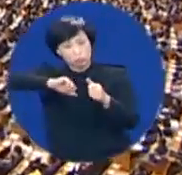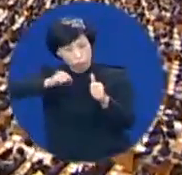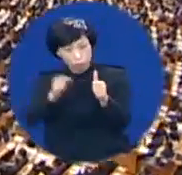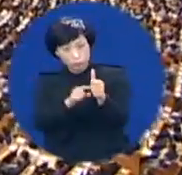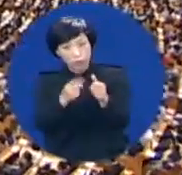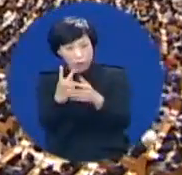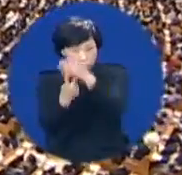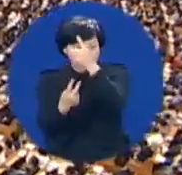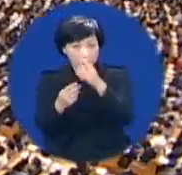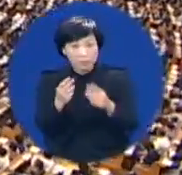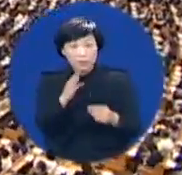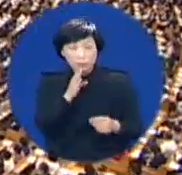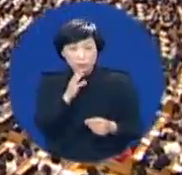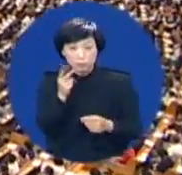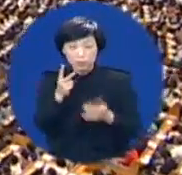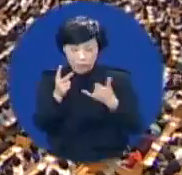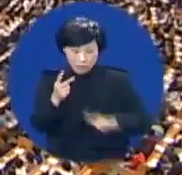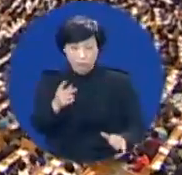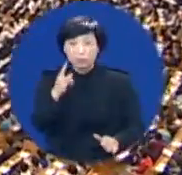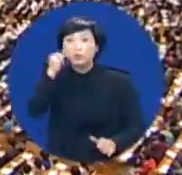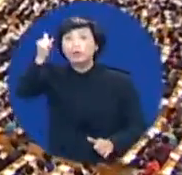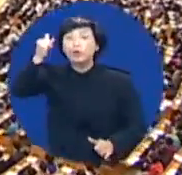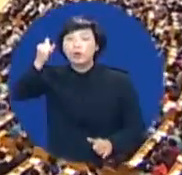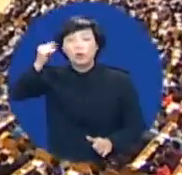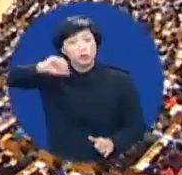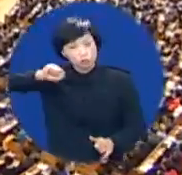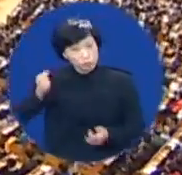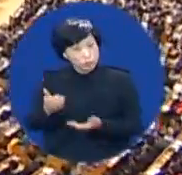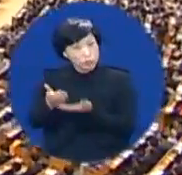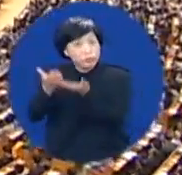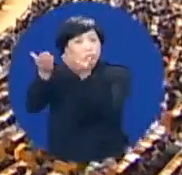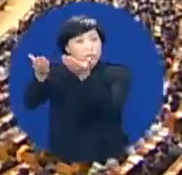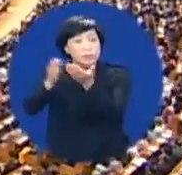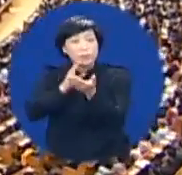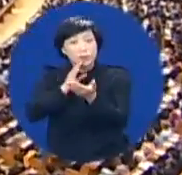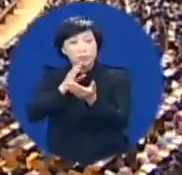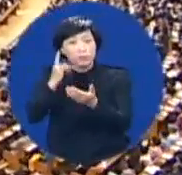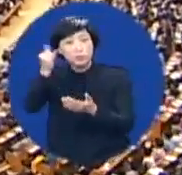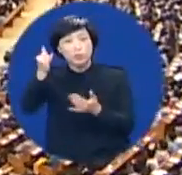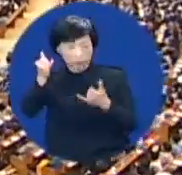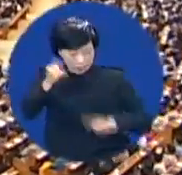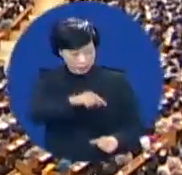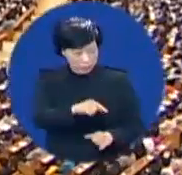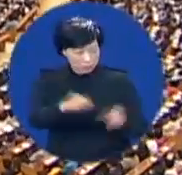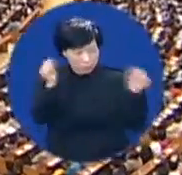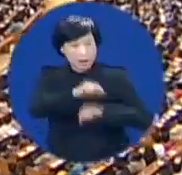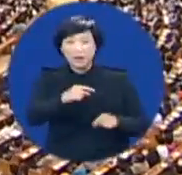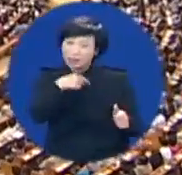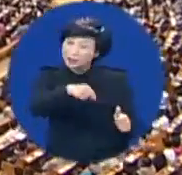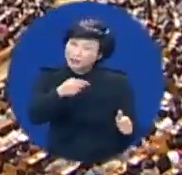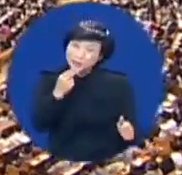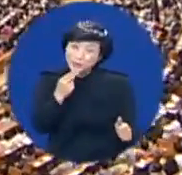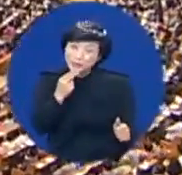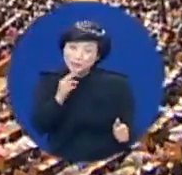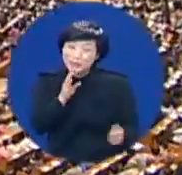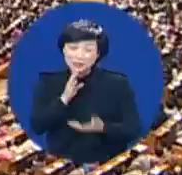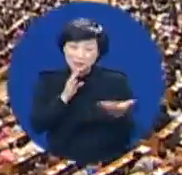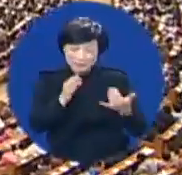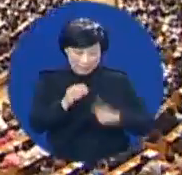자식이 부모를 순종하되 부모는 자식에게 망할 소리를 절대 안 해요.